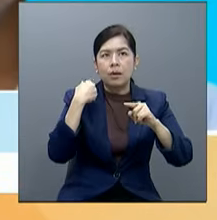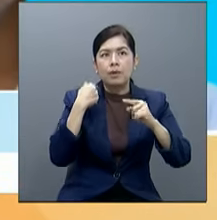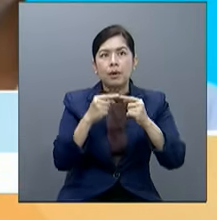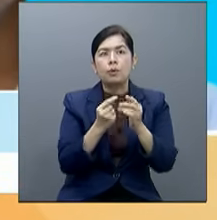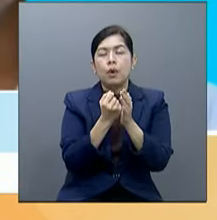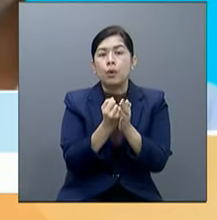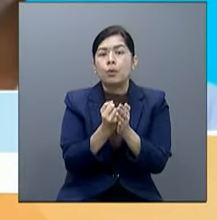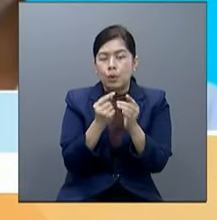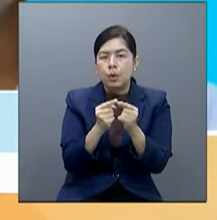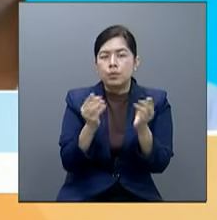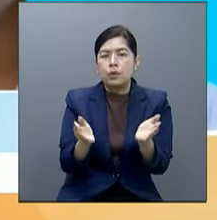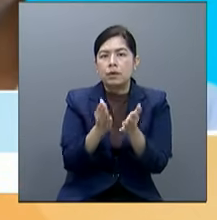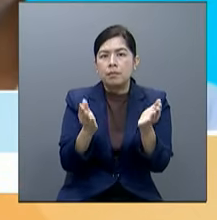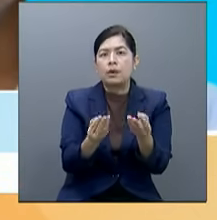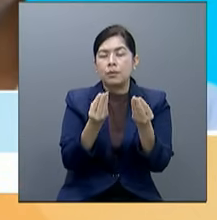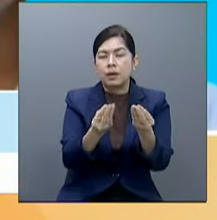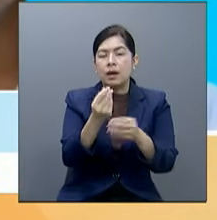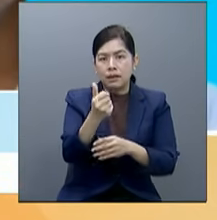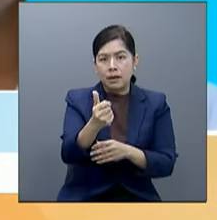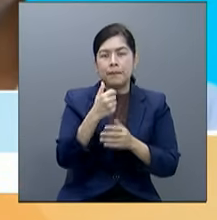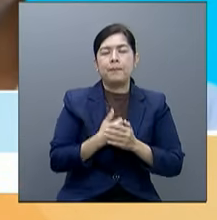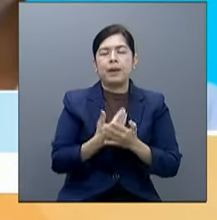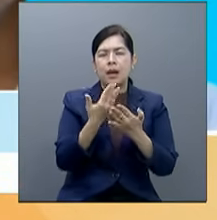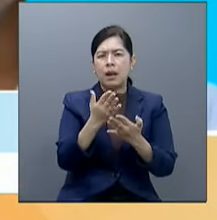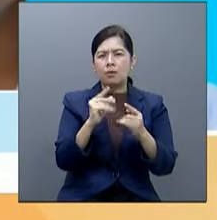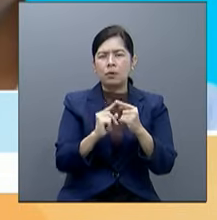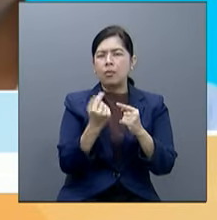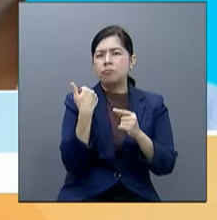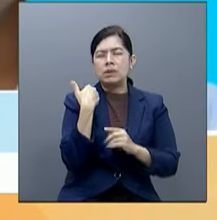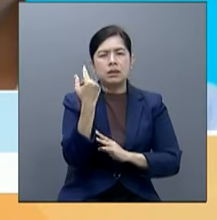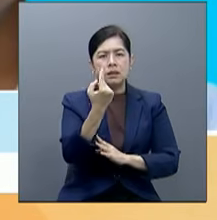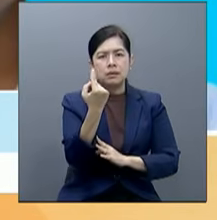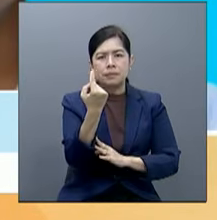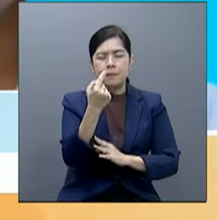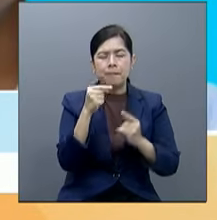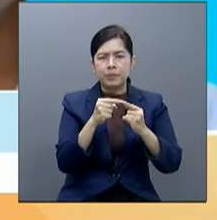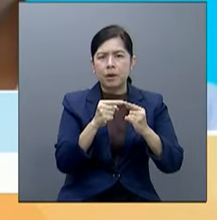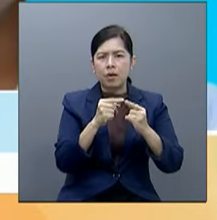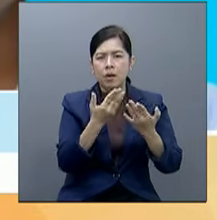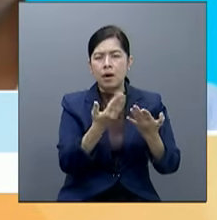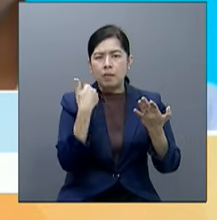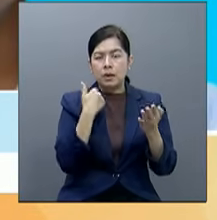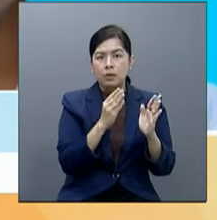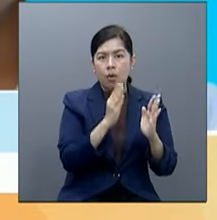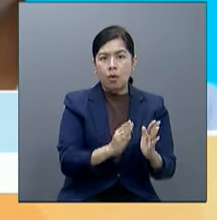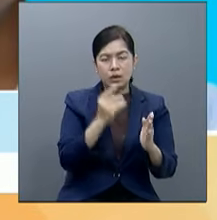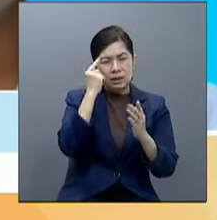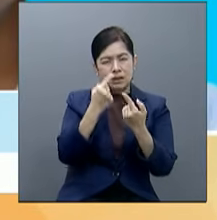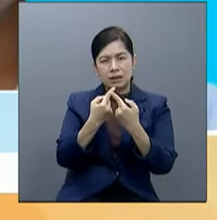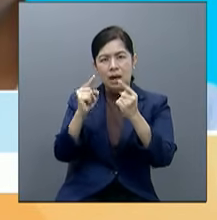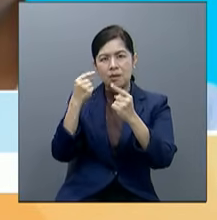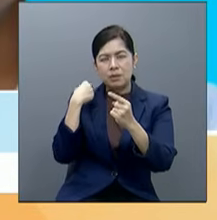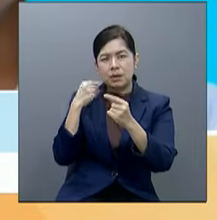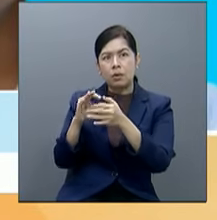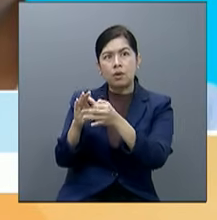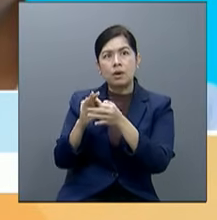ยเหลือขึ้นไปกันได้ด้วยเช่นเดียวกันทีนี้อีกหนึ่งเรื่องค่ะที่มีความคิดเห็นที่แตกต่างหลากหลายไปนะคะถึงสาเหตุ